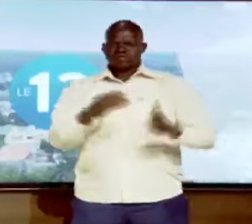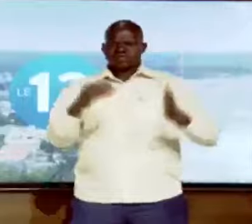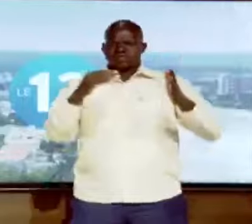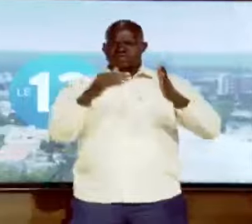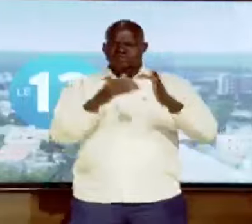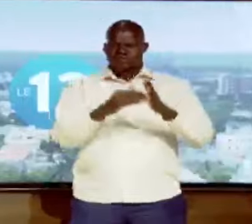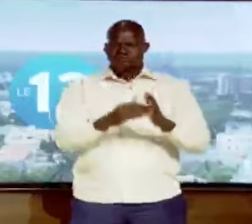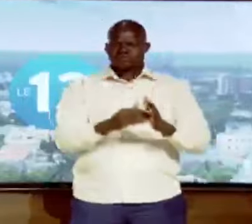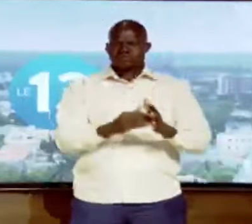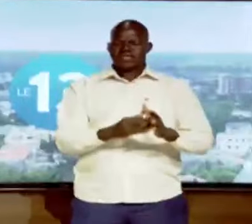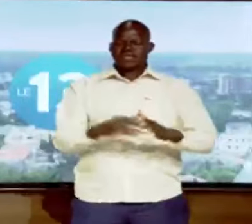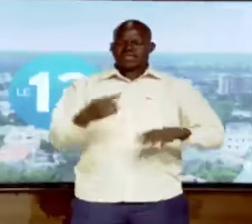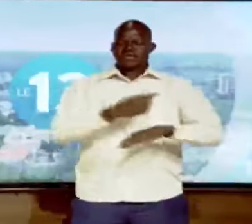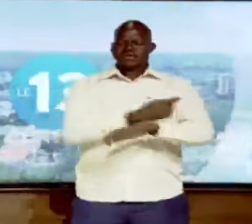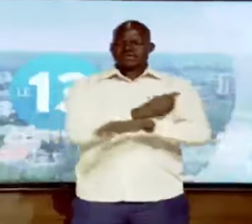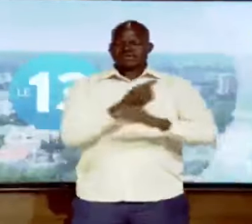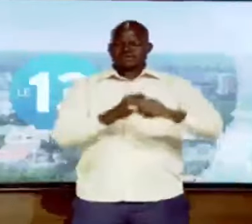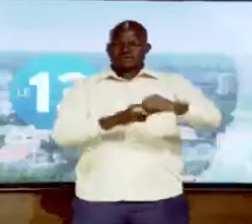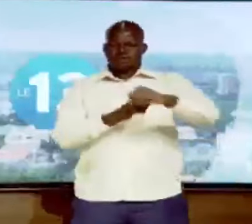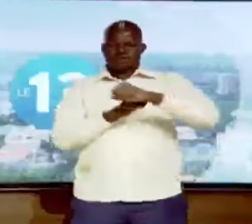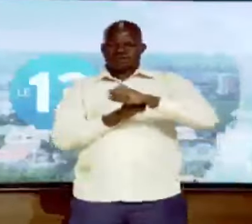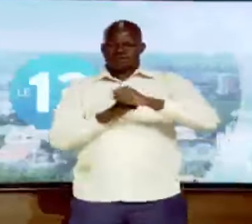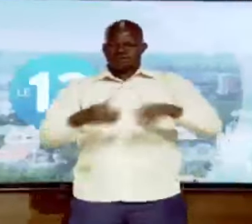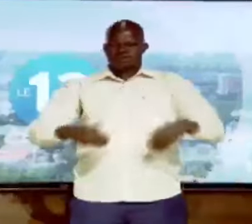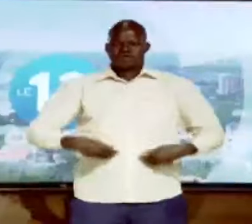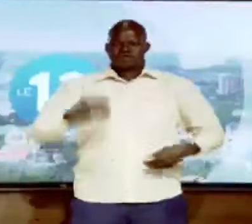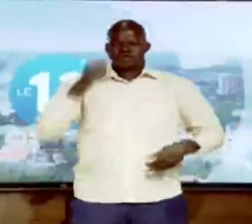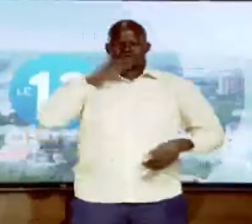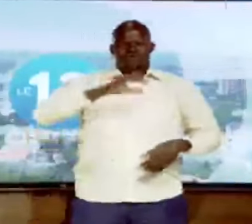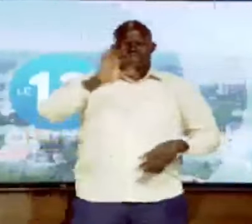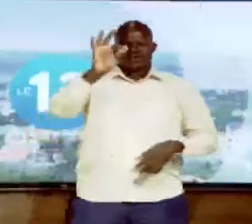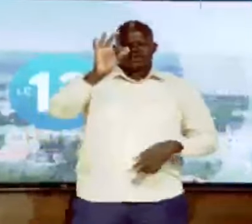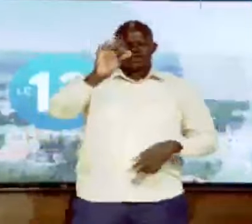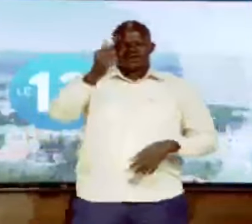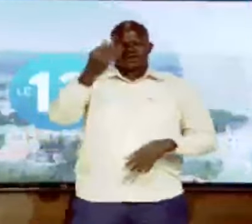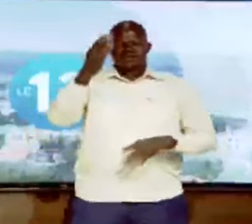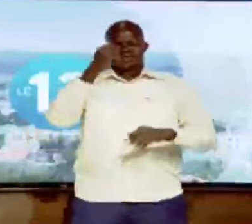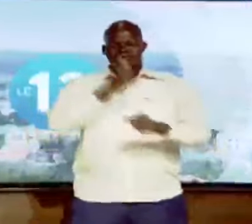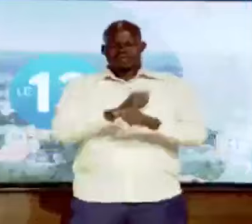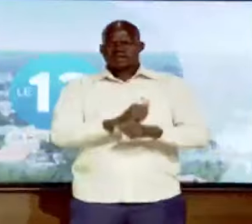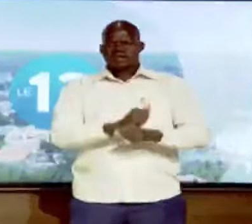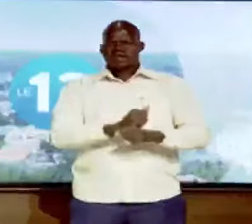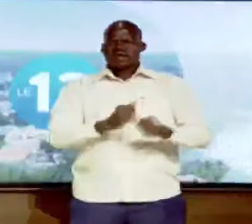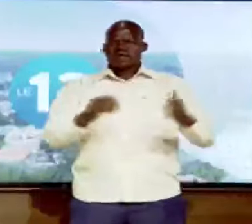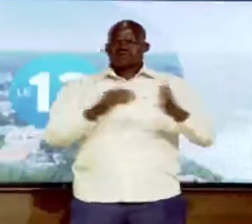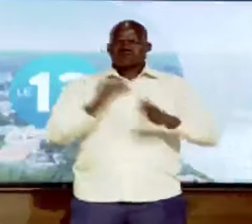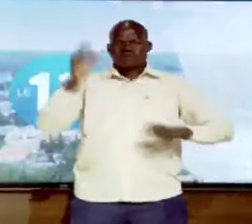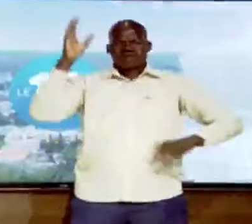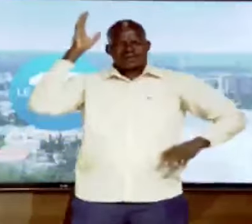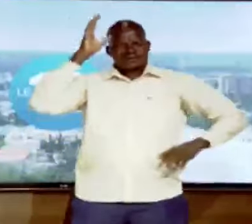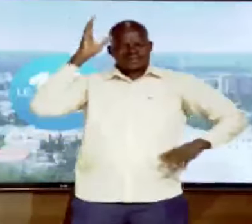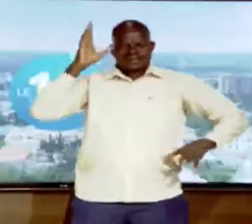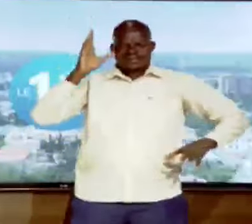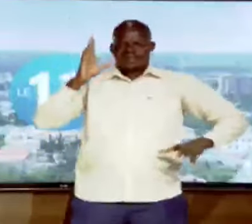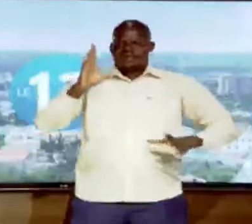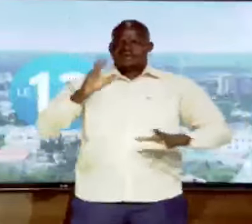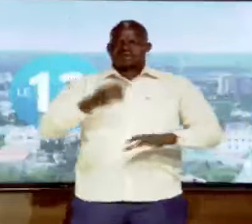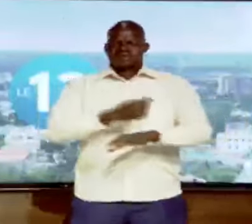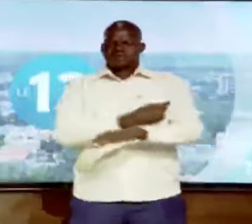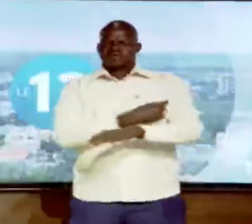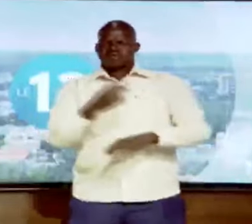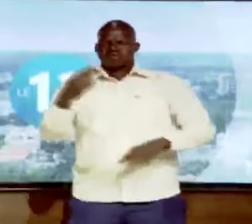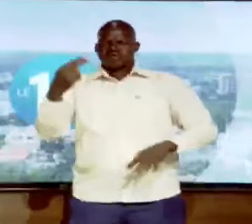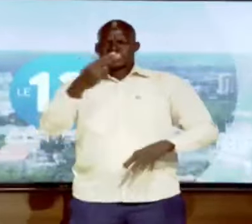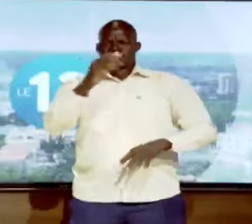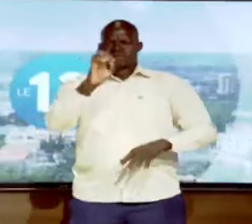virus un vaccin qui va protéger les jeunes filles de 9 à 14 ans contre le cancer du col de l'utérus et le vaccin contre l'hépatite B à